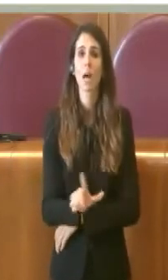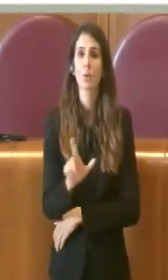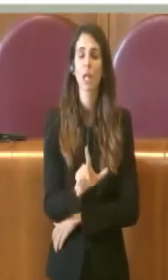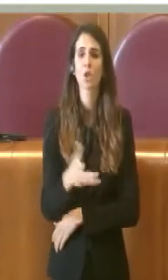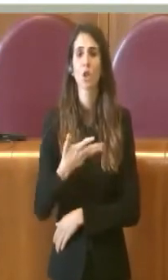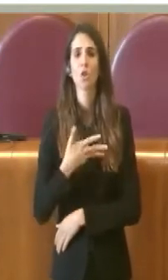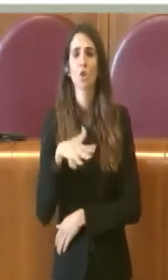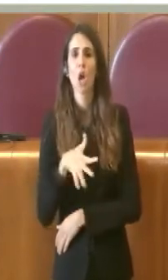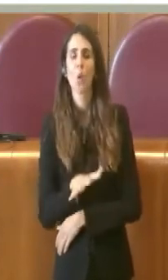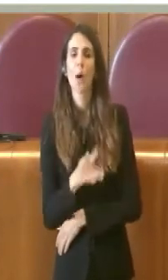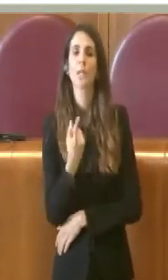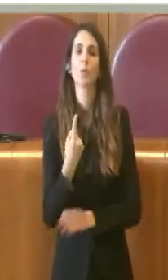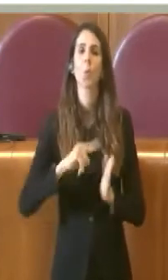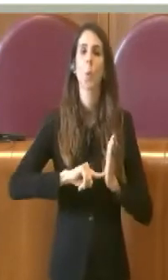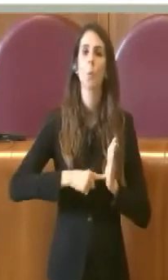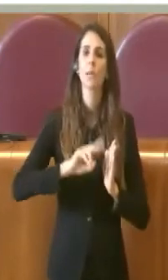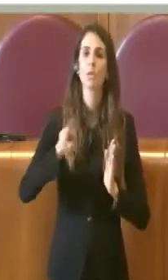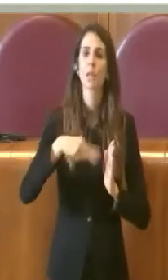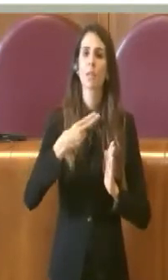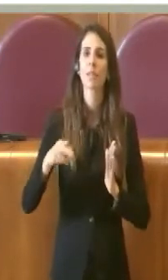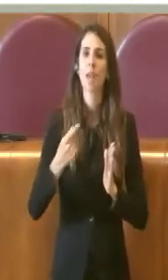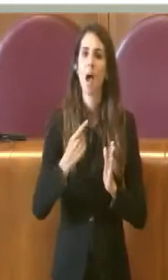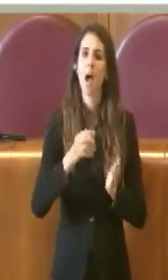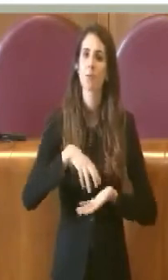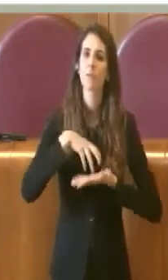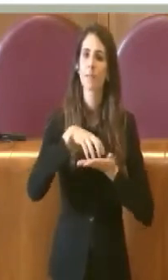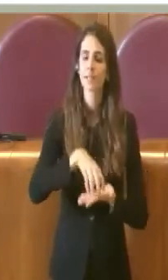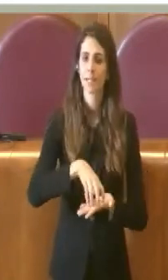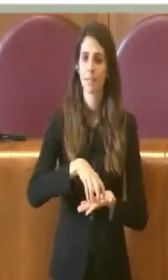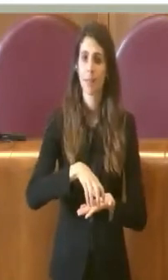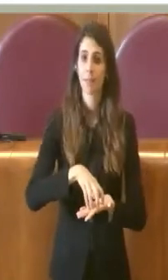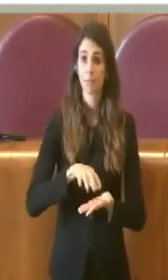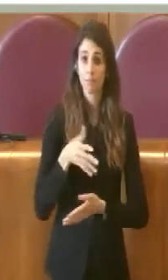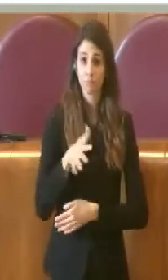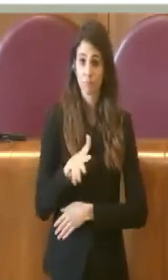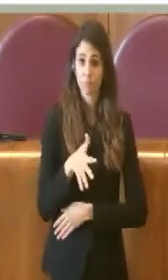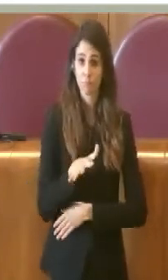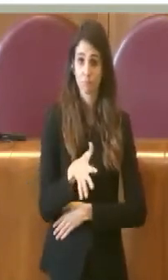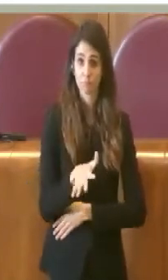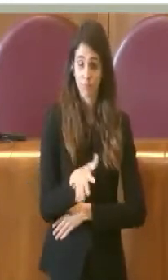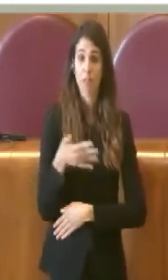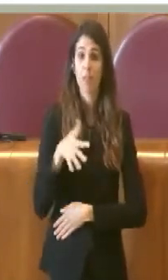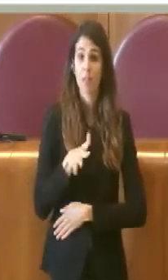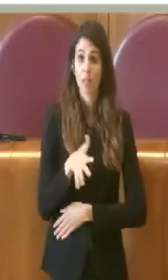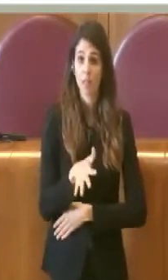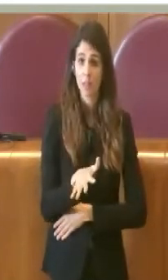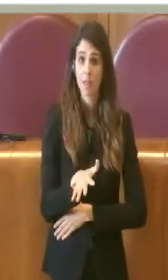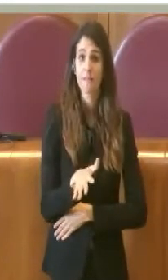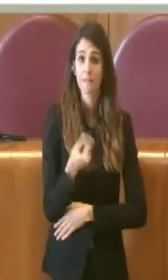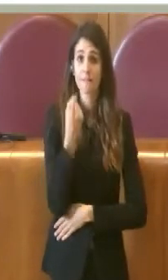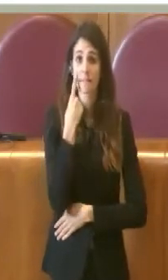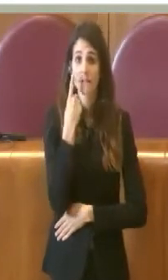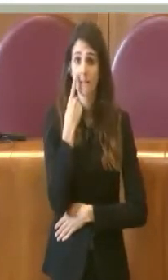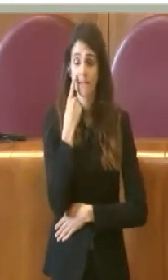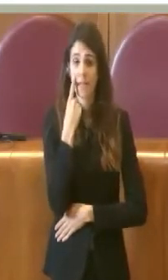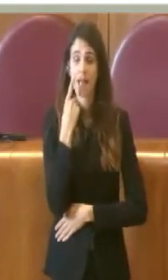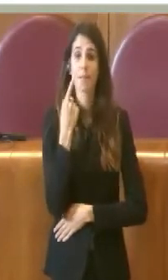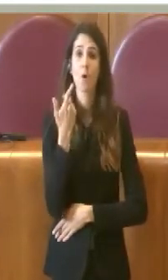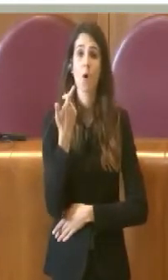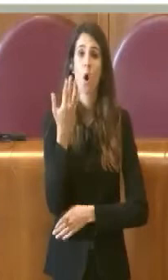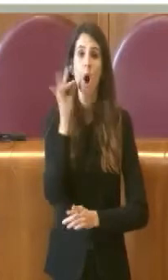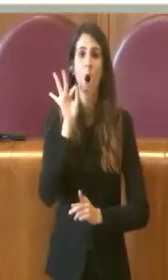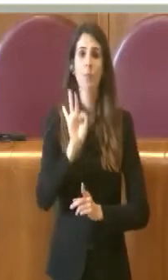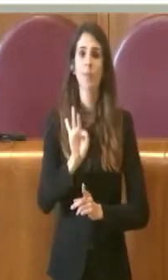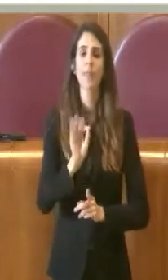sono 1 milione di investimenti e da qui a breve ci si sta adoperando per arrivare